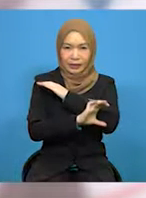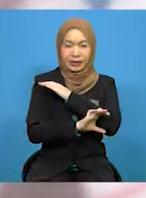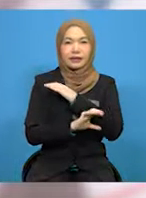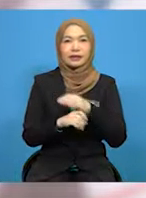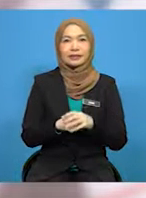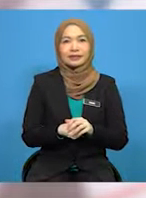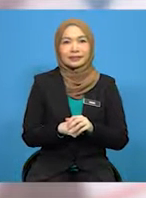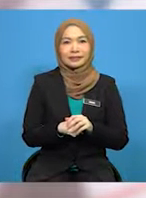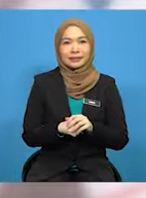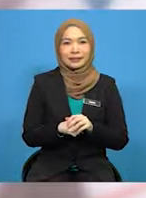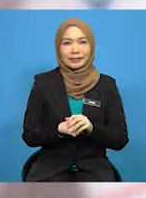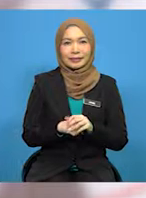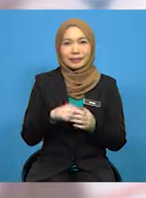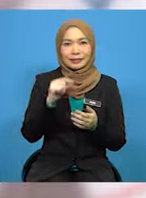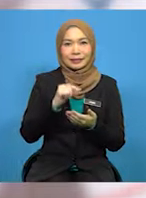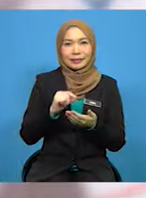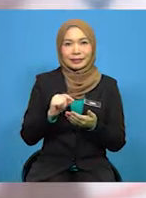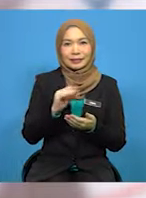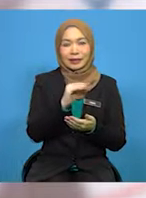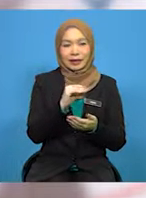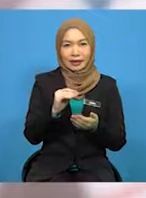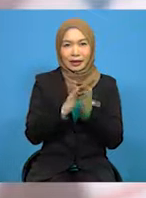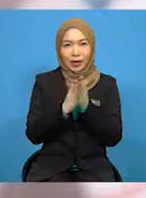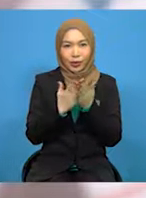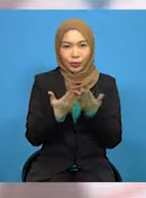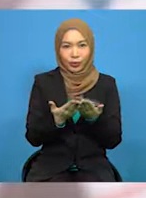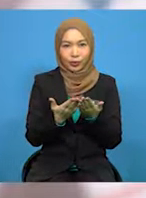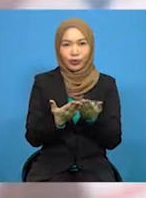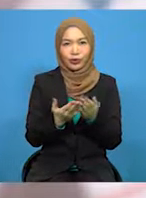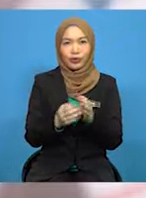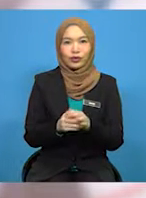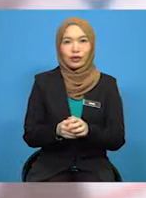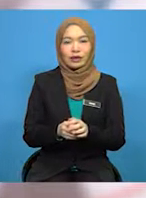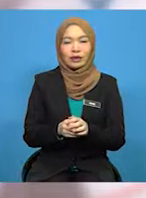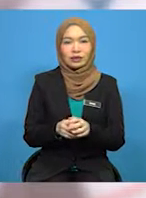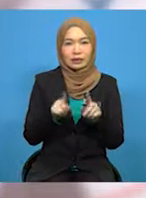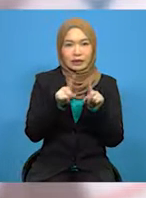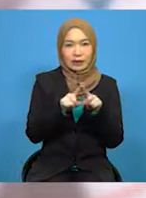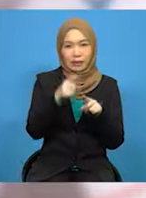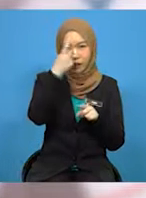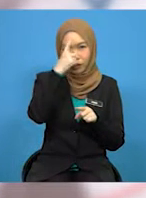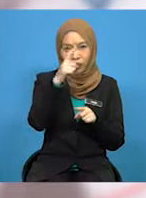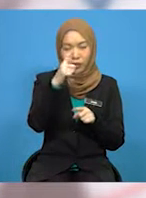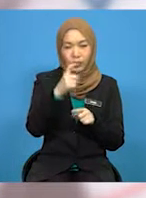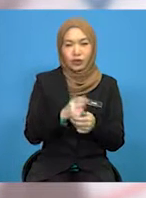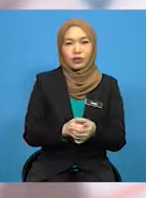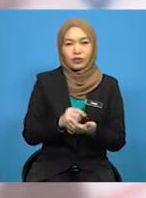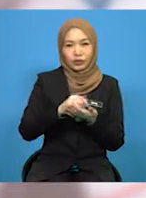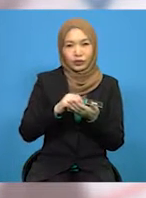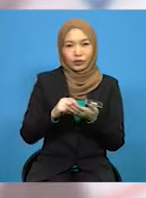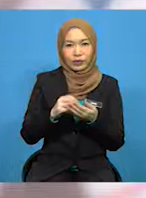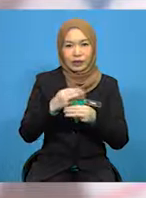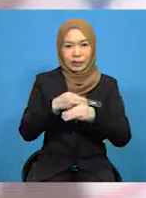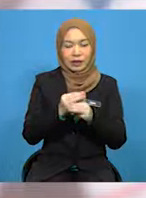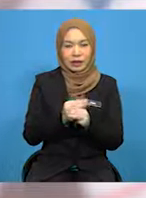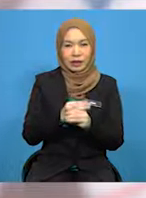Sila pastikan pen dan buku nota anda bersama untuk mencatat